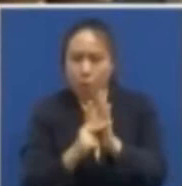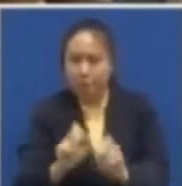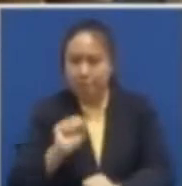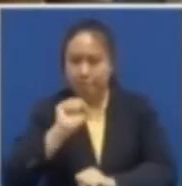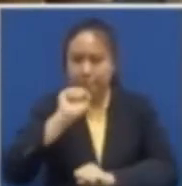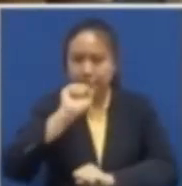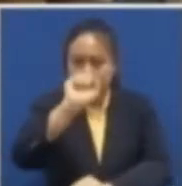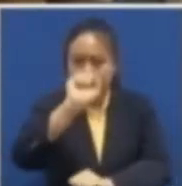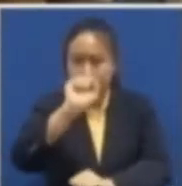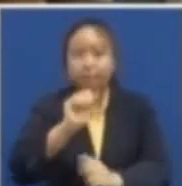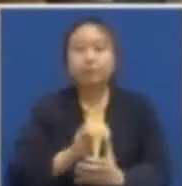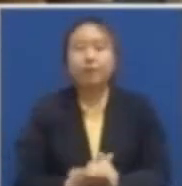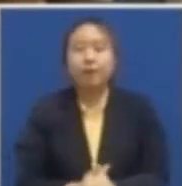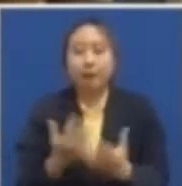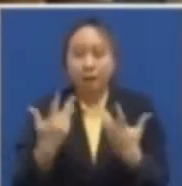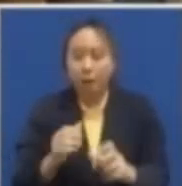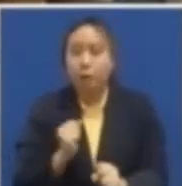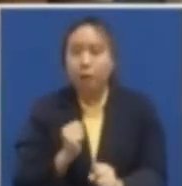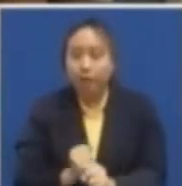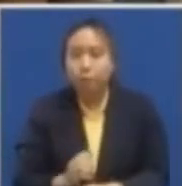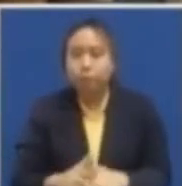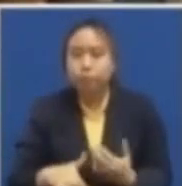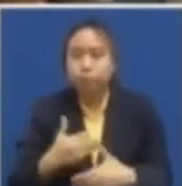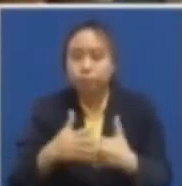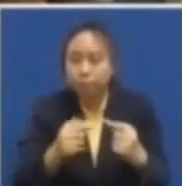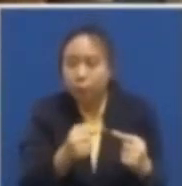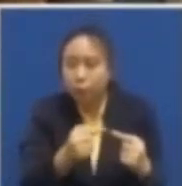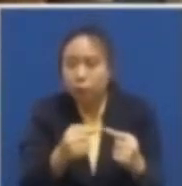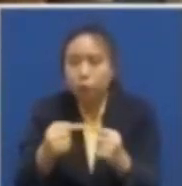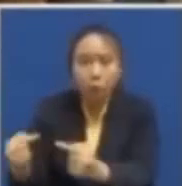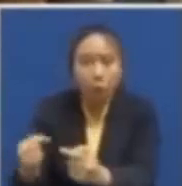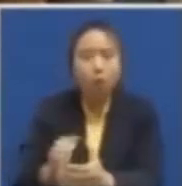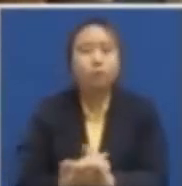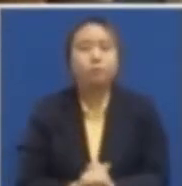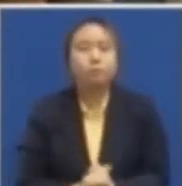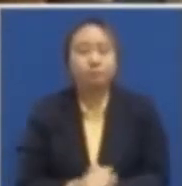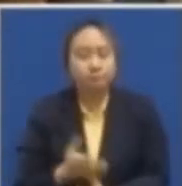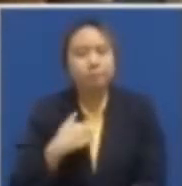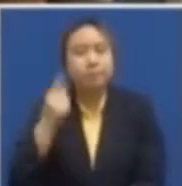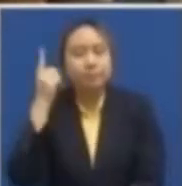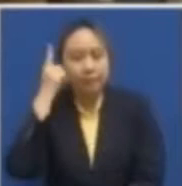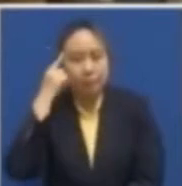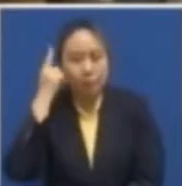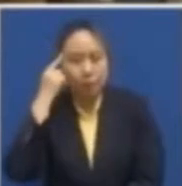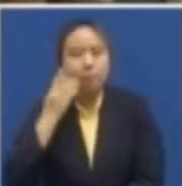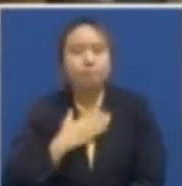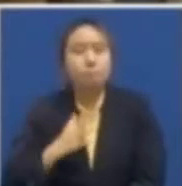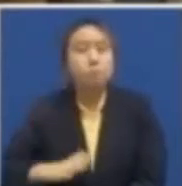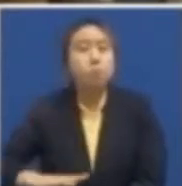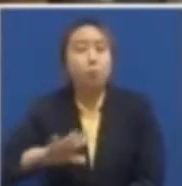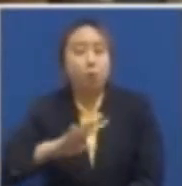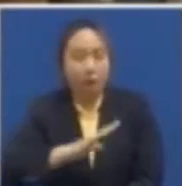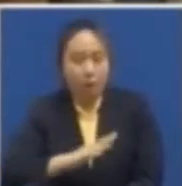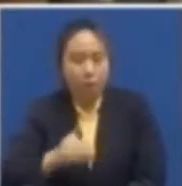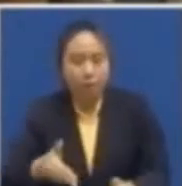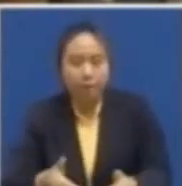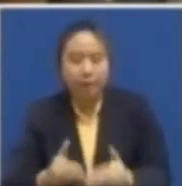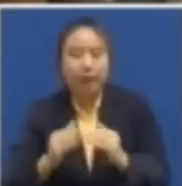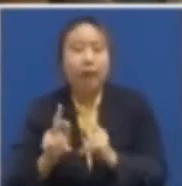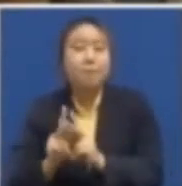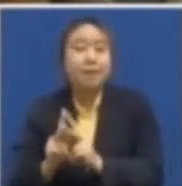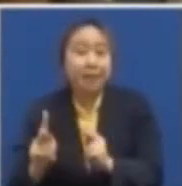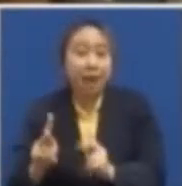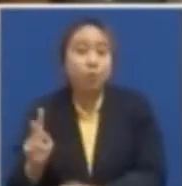าแล้วได้ดําเนินการในการใช้ต่อไปก็เห็นว่าเราสามารถที่จะตั้งคณะกรรมการวิส